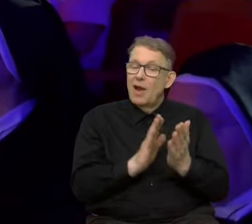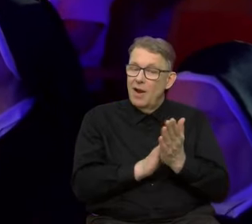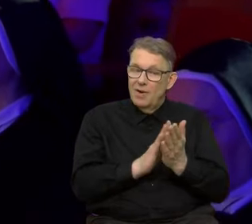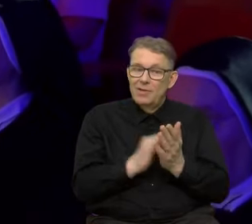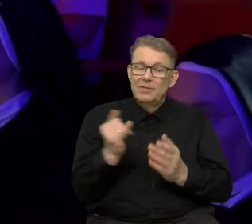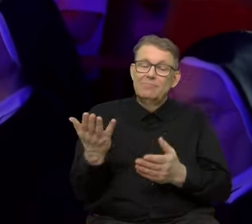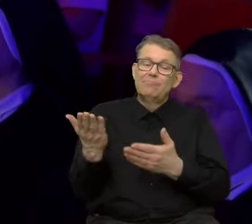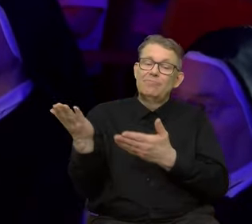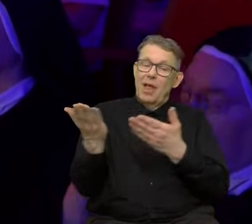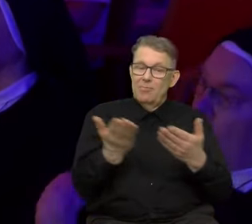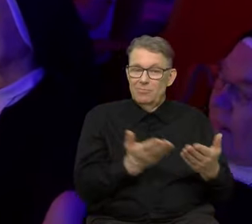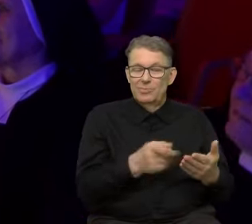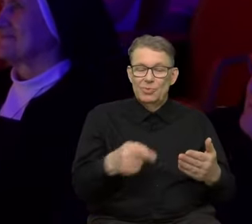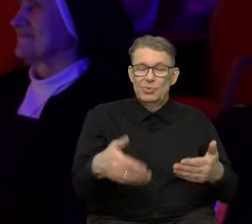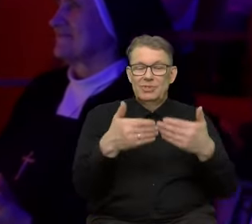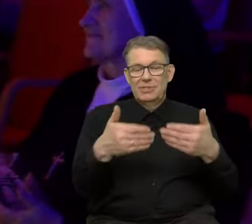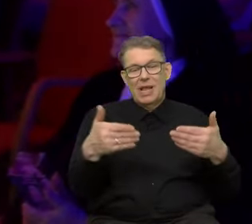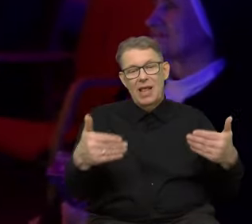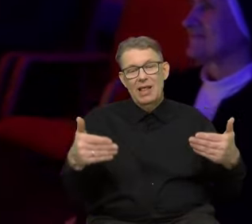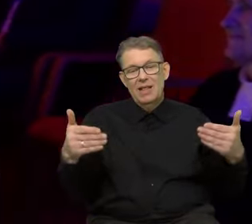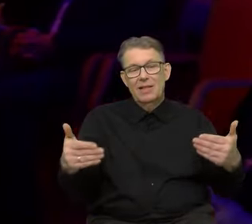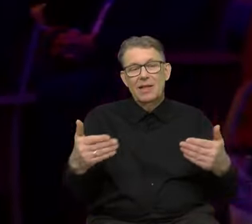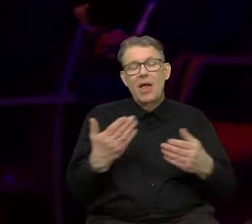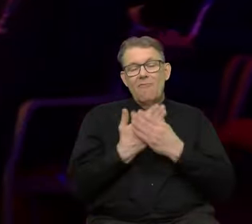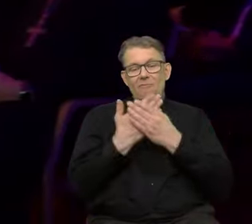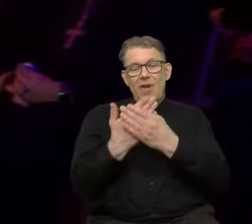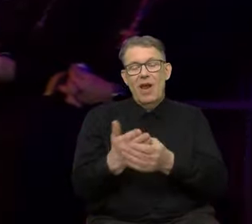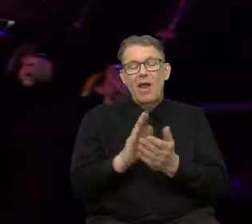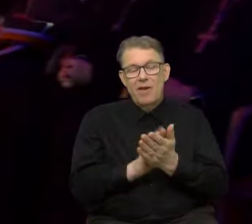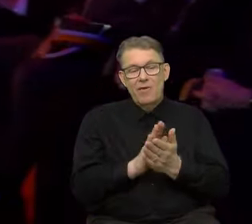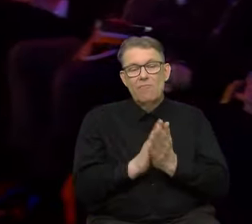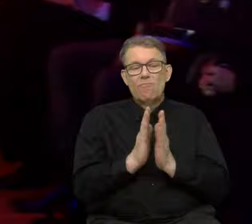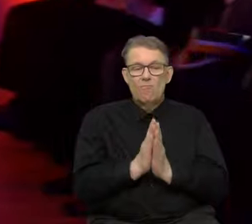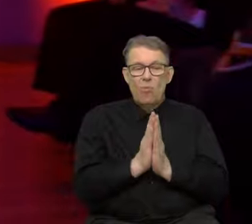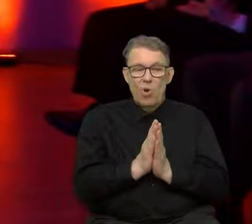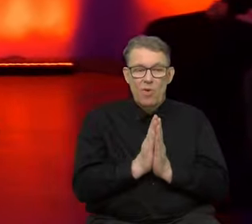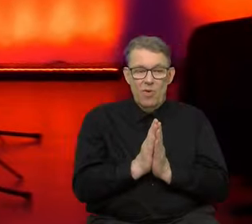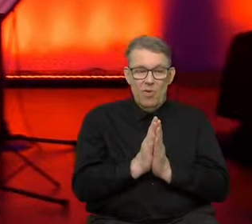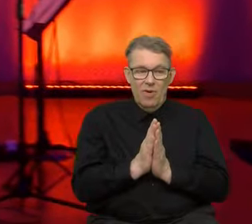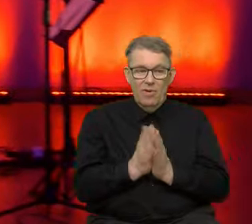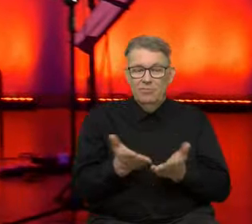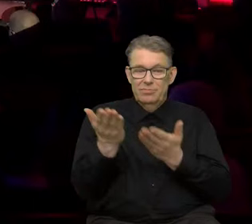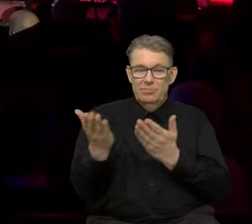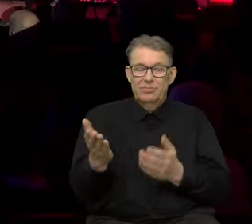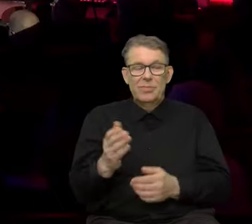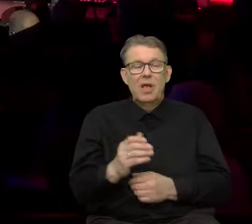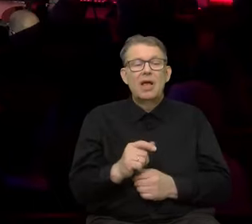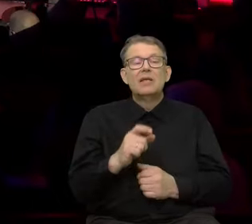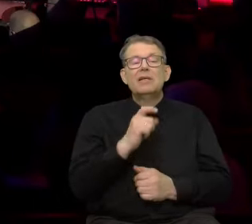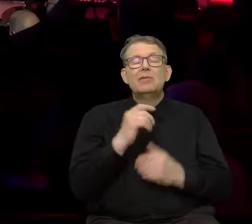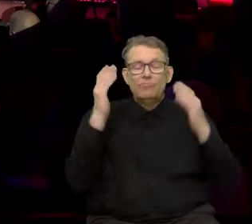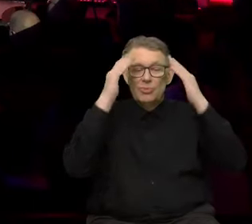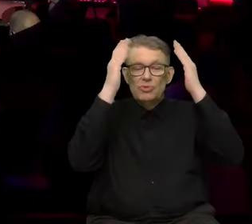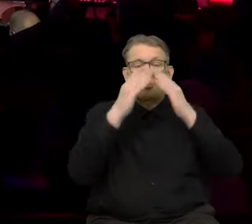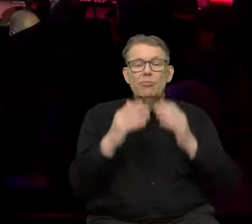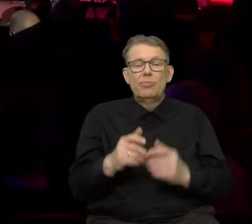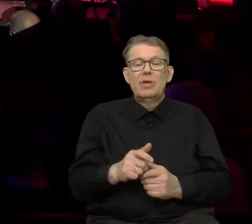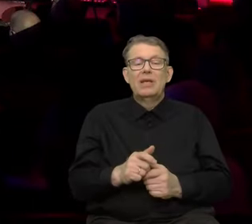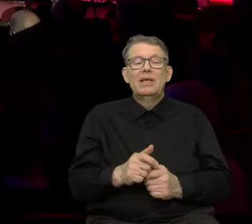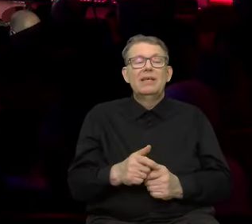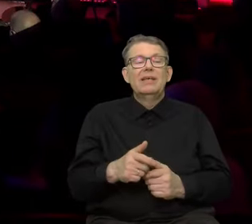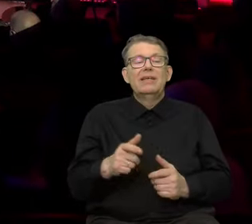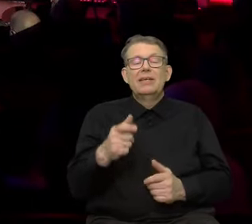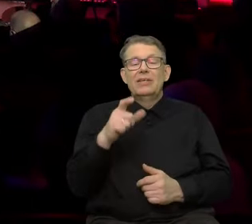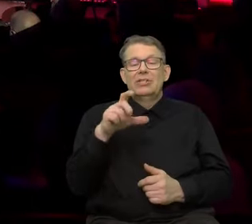Gratulujemy i zapraszamy tu na scenę. O wręczenie nagrody prosimy biskupa Henryka Ciereszkę.